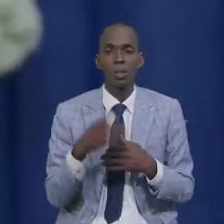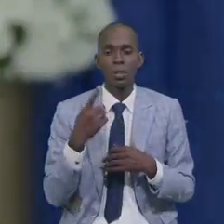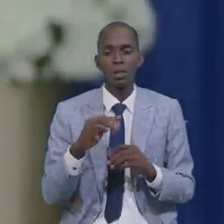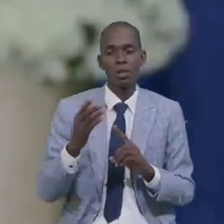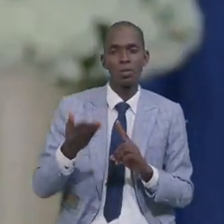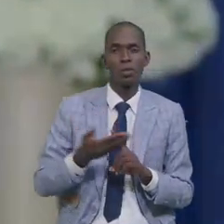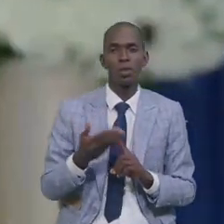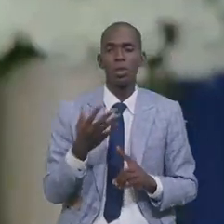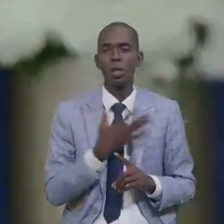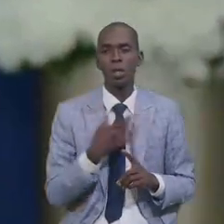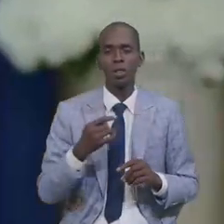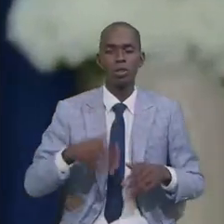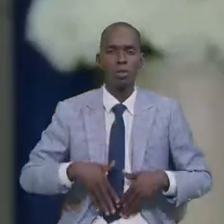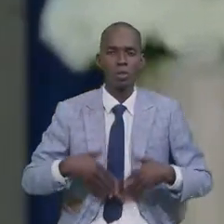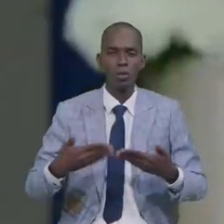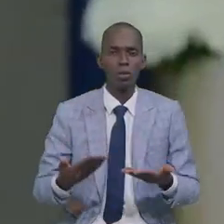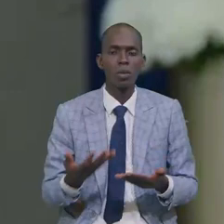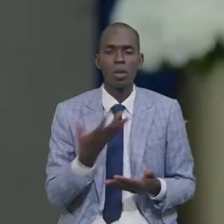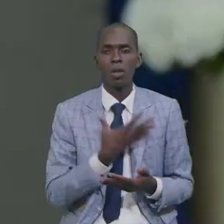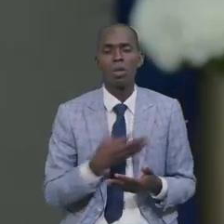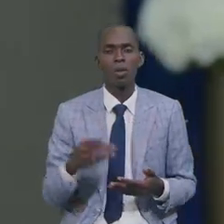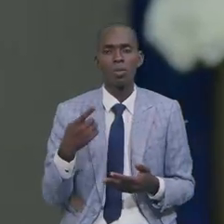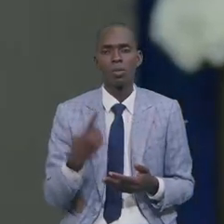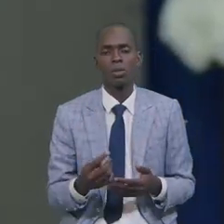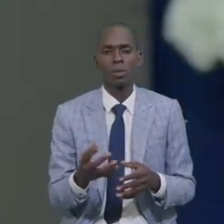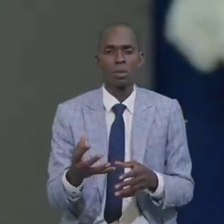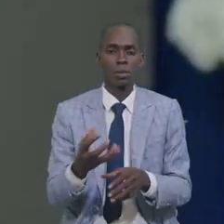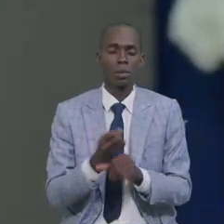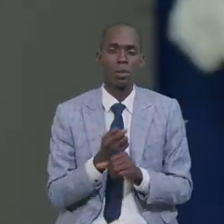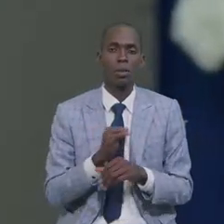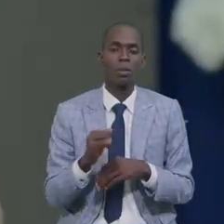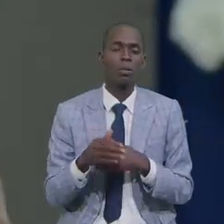la confession du recouvrable.